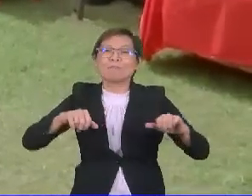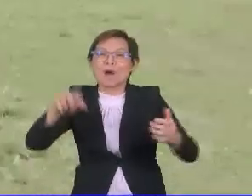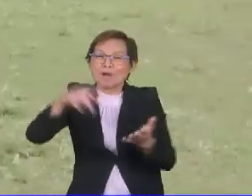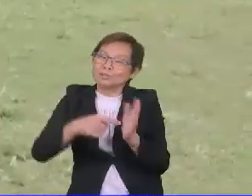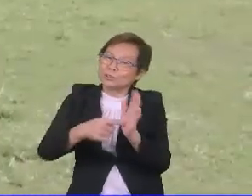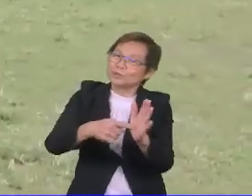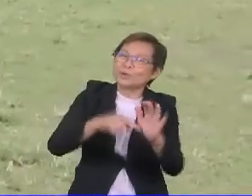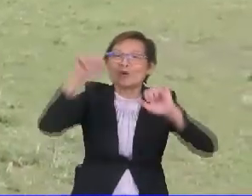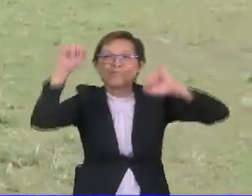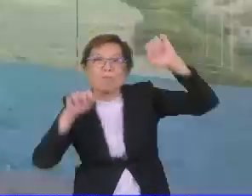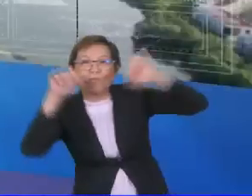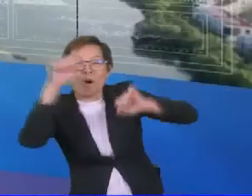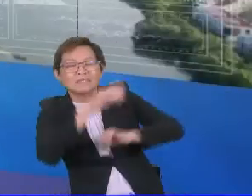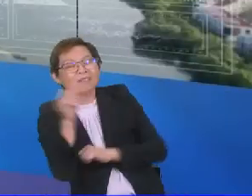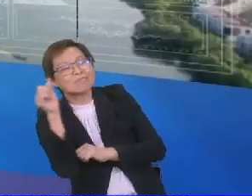dan nyanyian